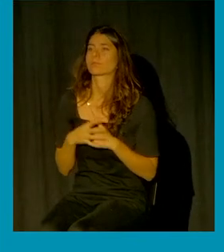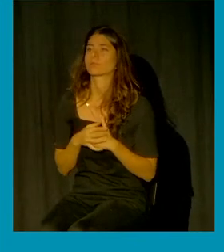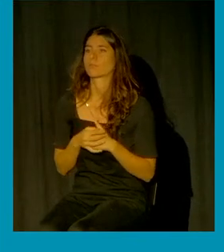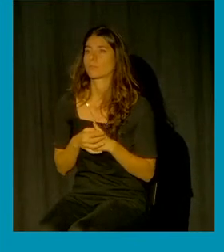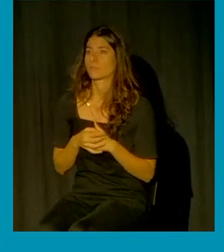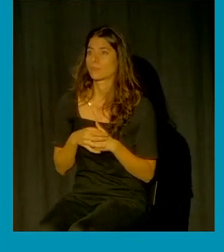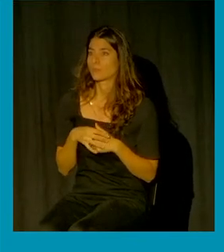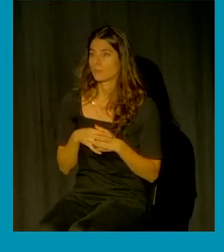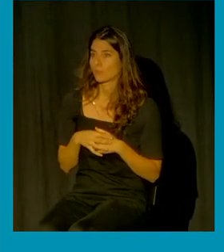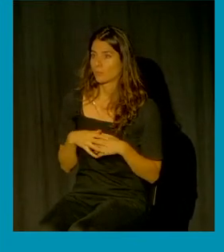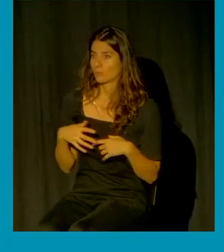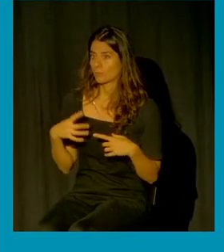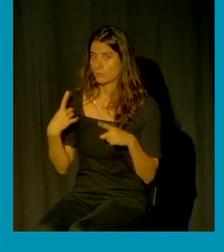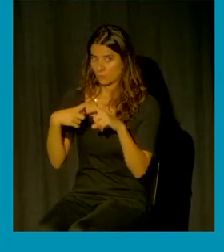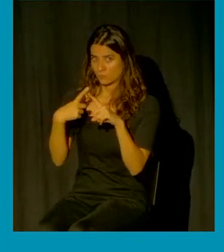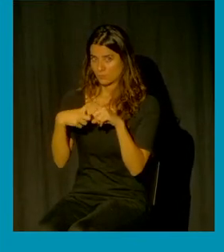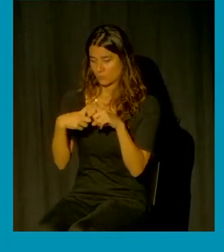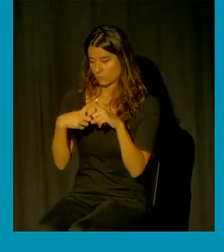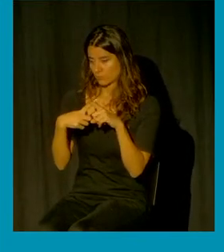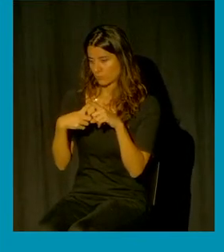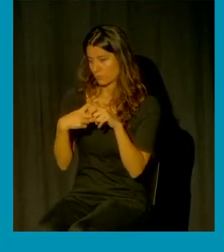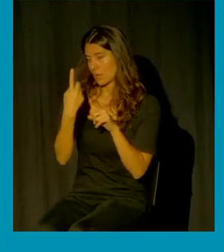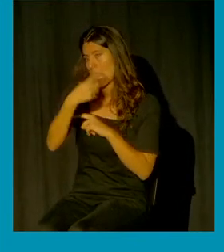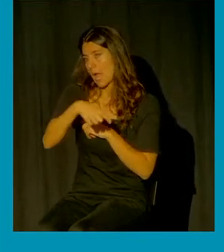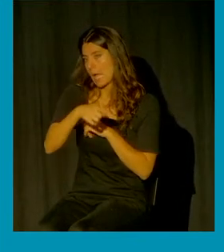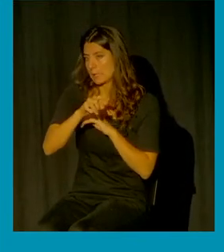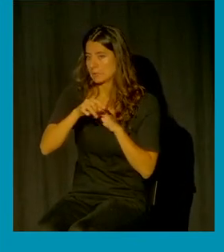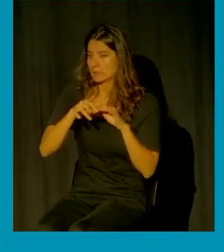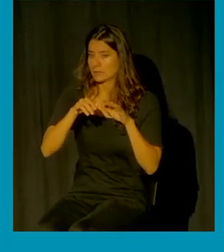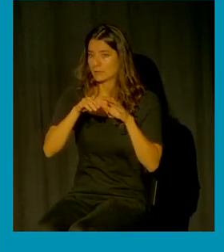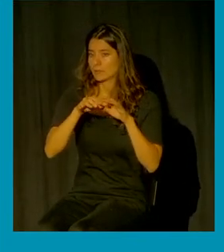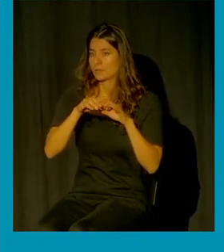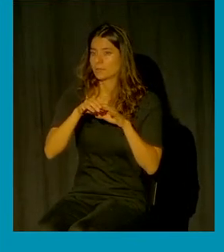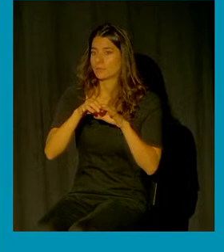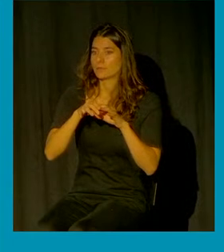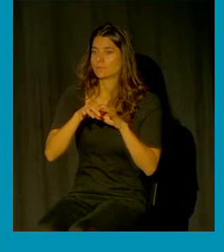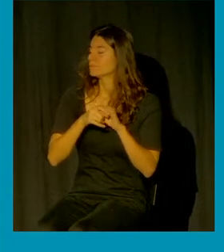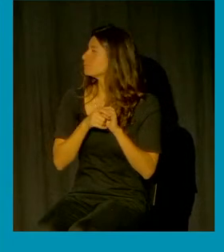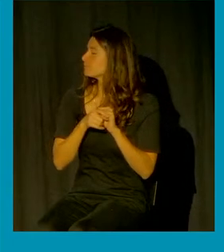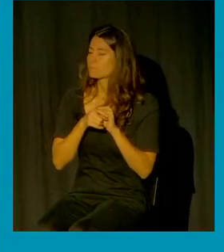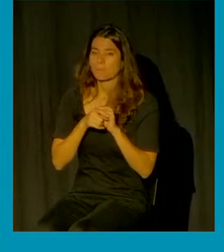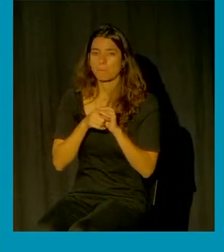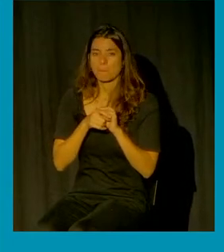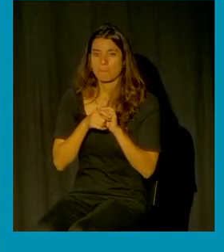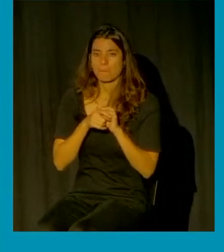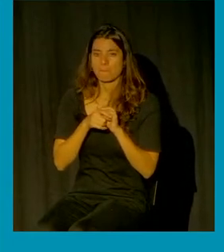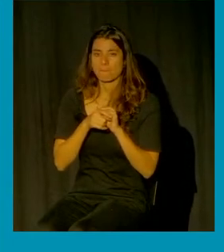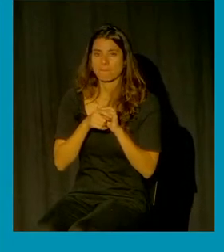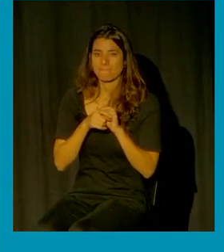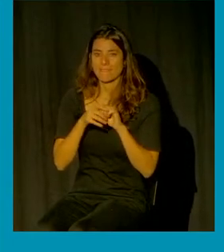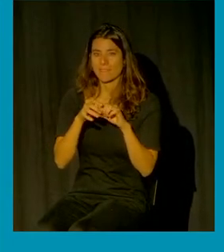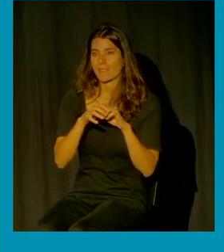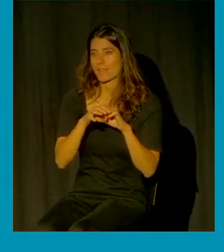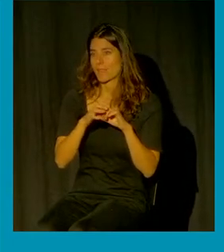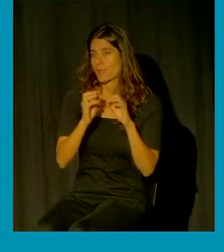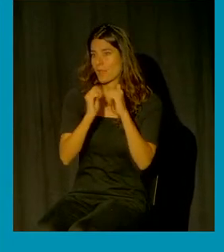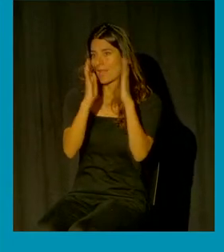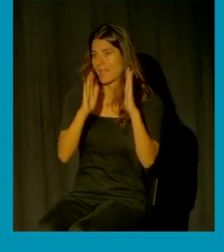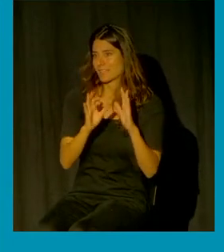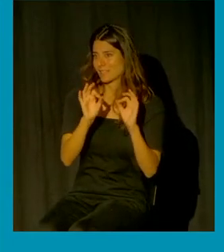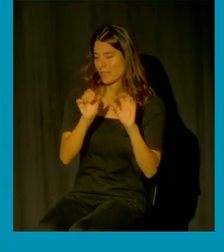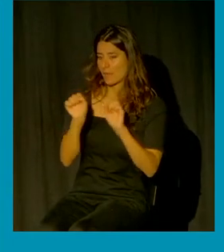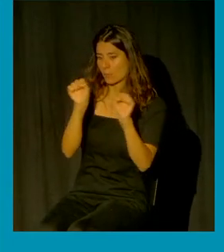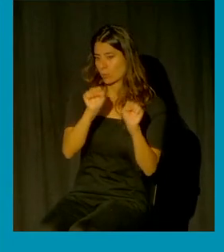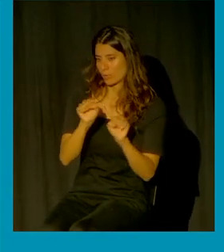canal de l'Agència Estatal de Protecció de Dades anomenat canal prioritari la denúncia formal de violències sexuals digitals necessita de l